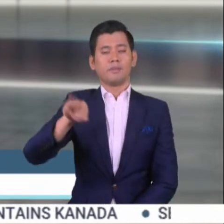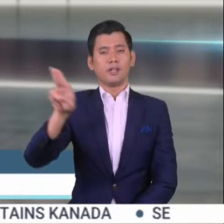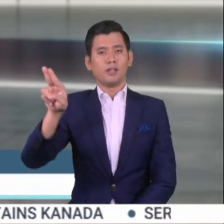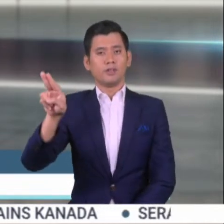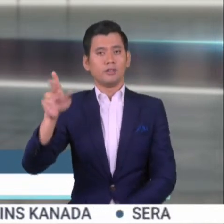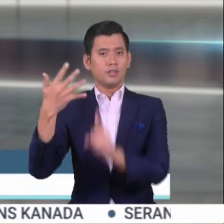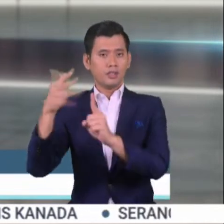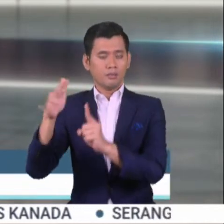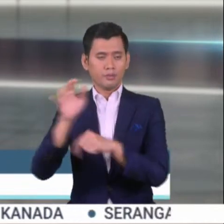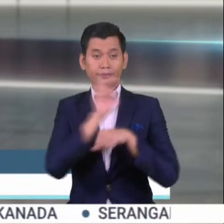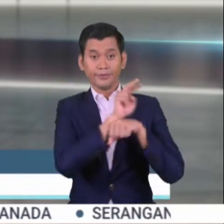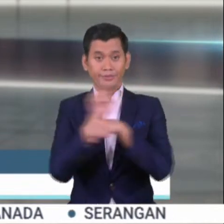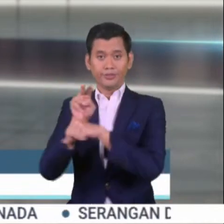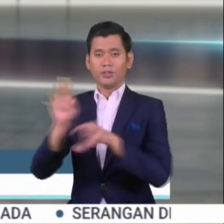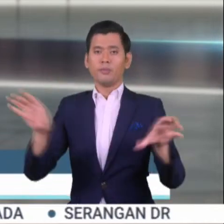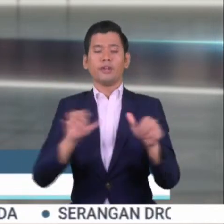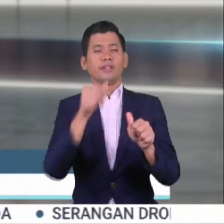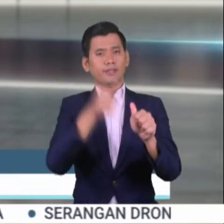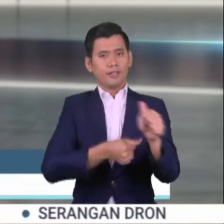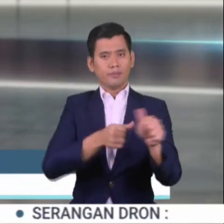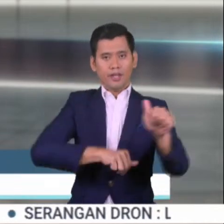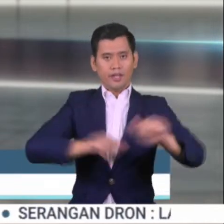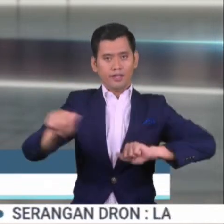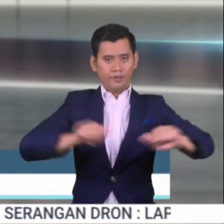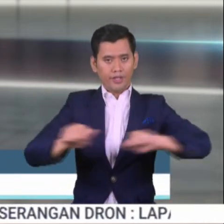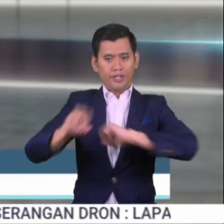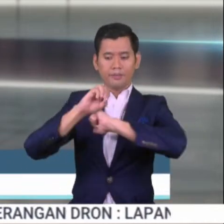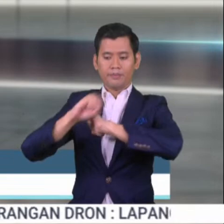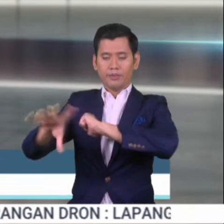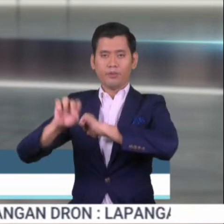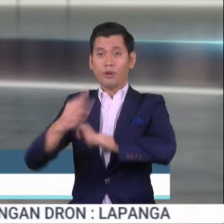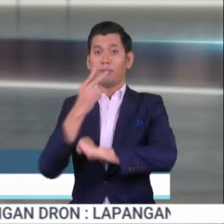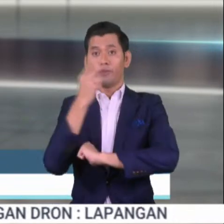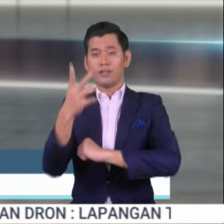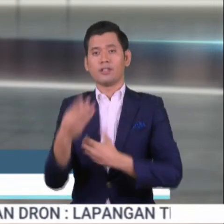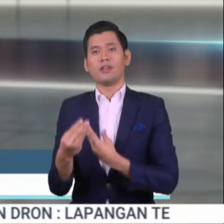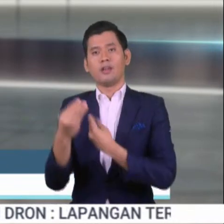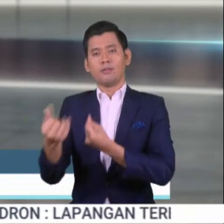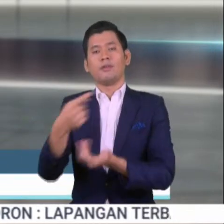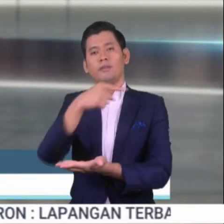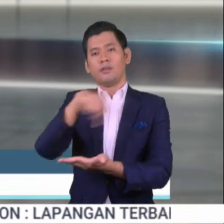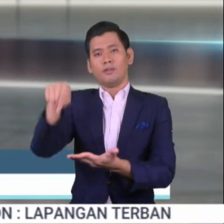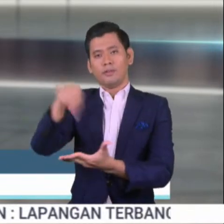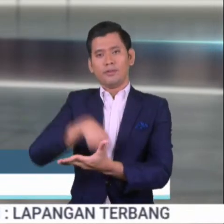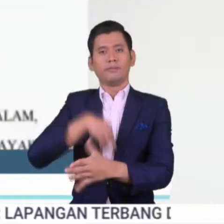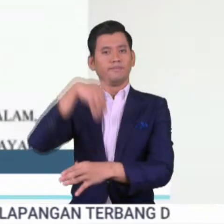terus dilaksana terhadap setiap aktiviti kempen bagi memastikan kelancaran pilihan raya.